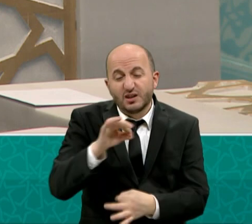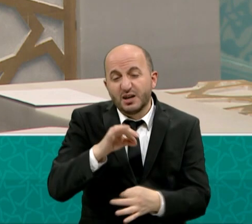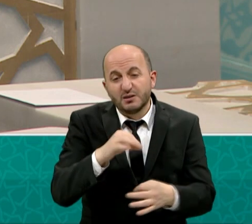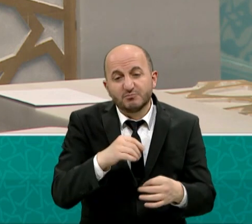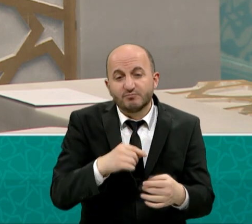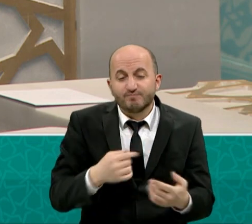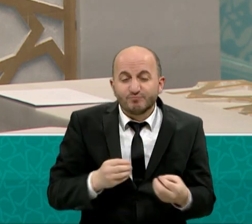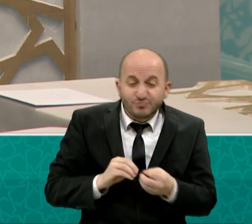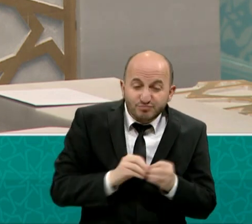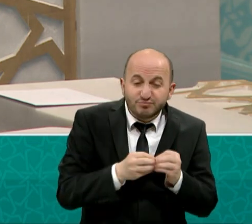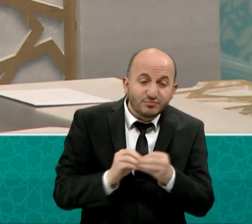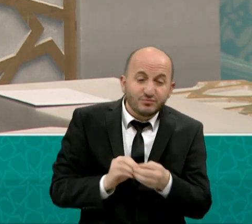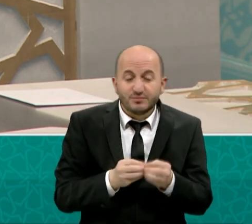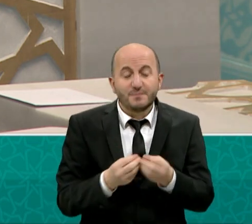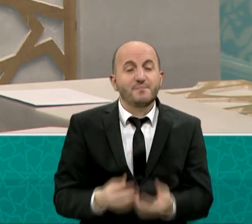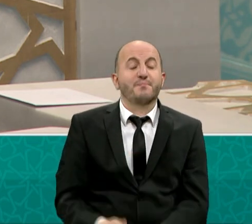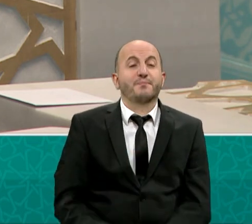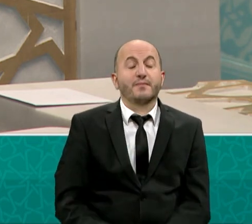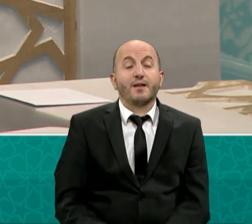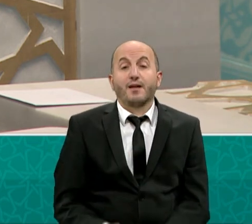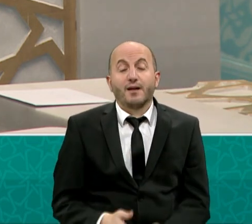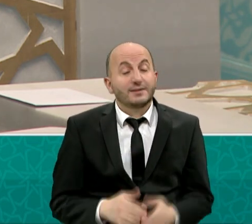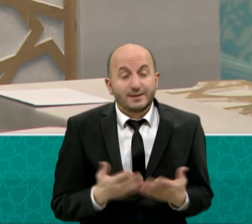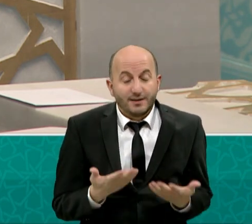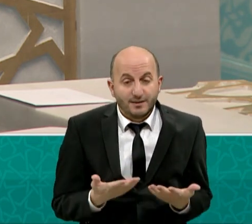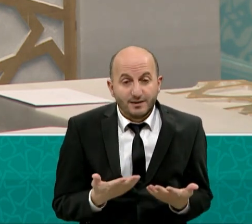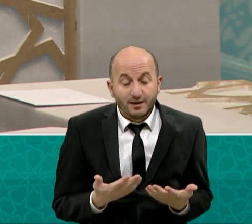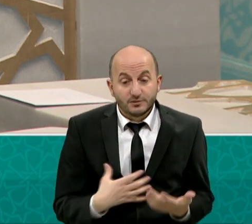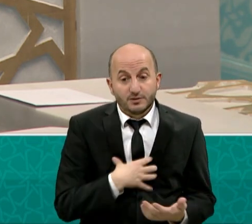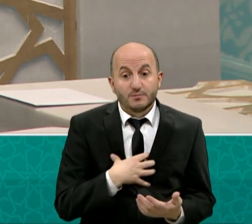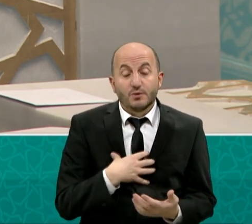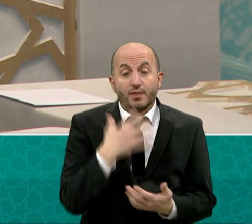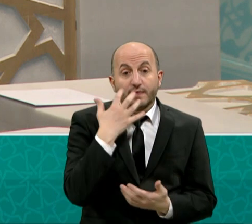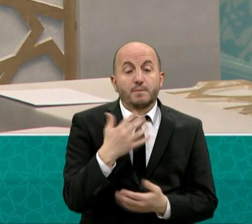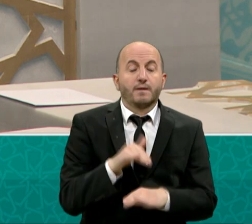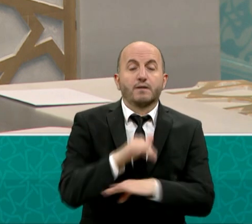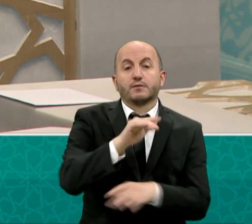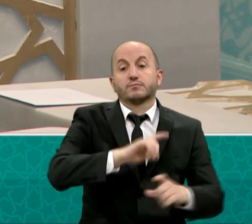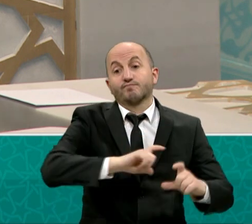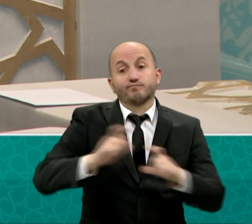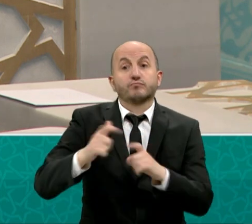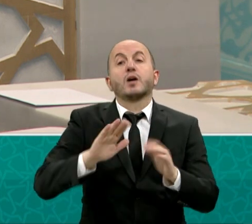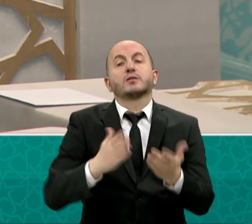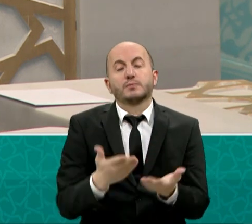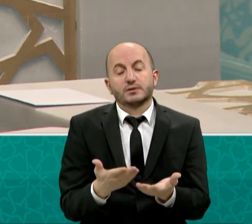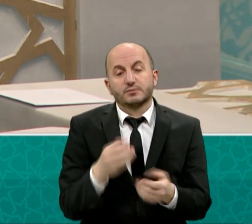süründürüyor. Neden? İşte sahip olduğumuz bu nimetleri hayata taşımadığımız için, dinimizi